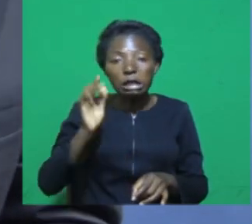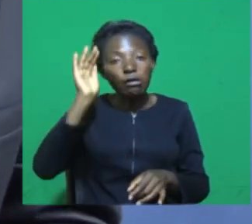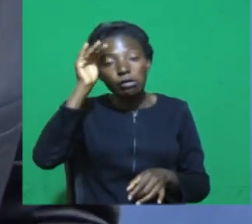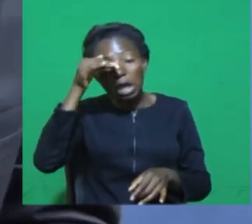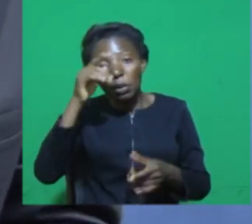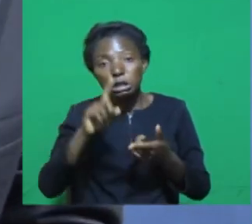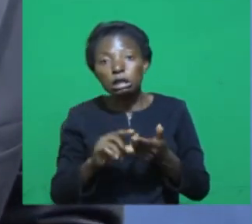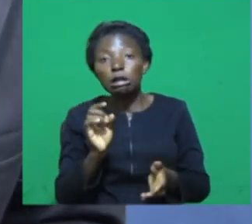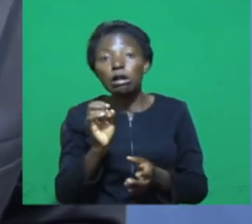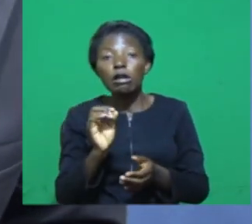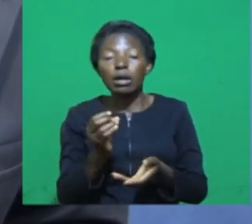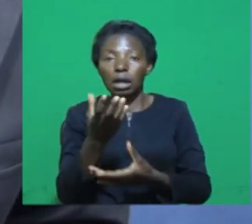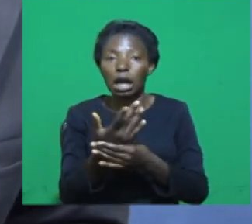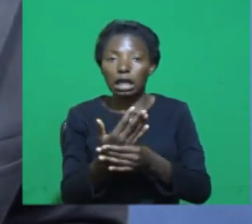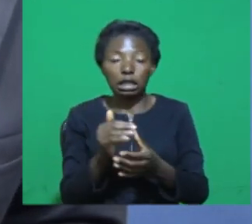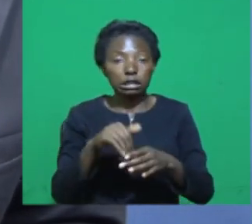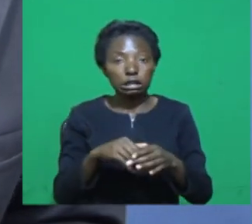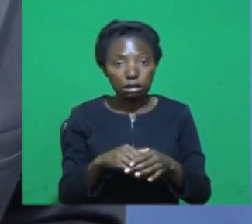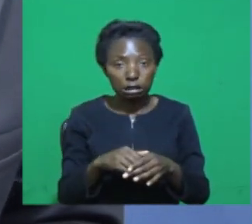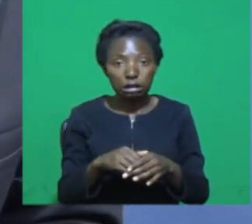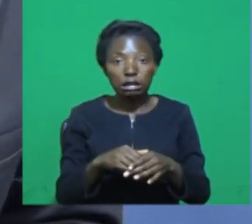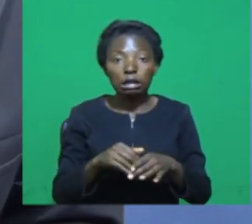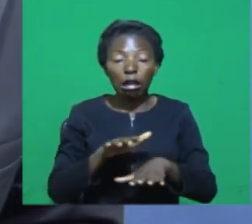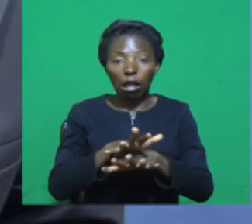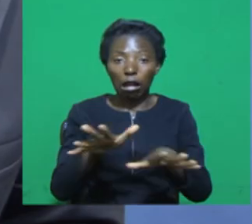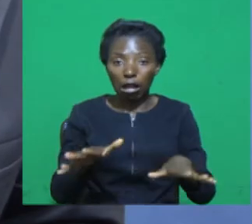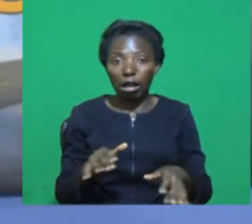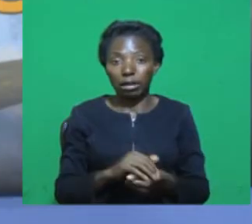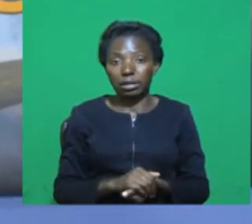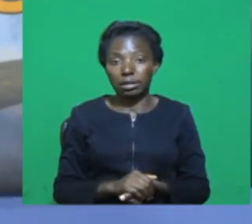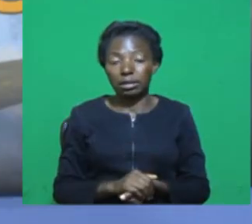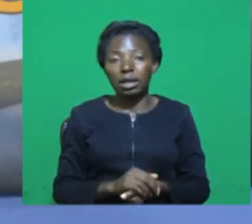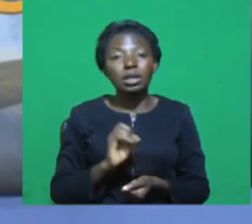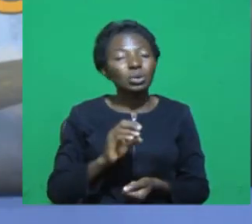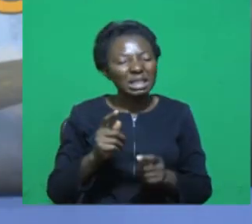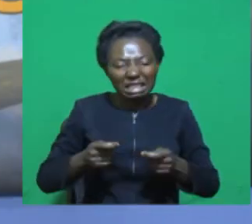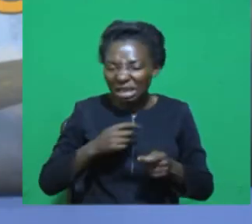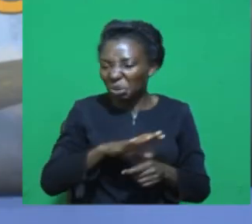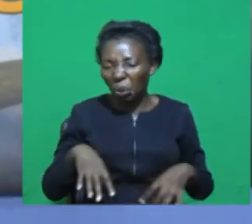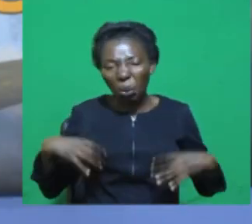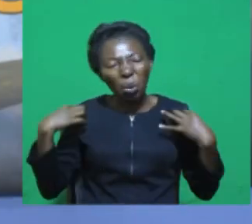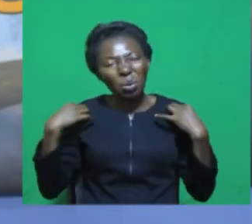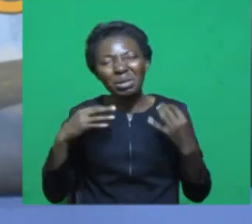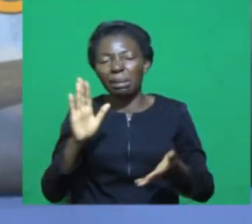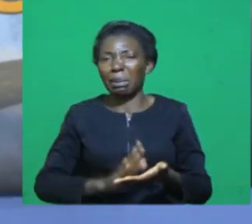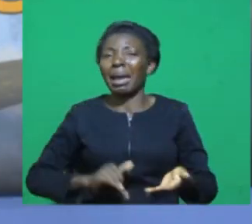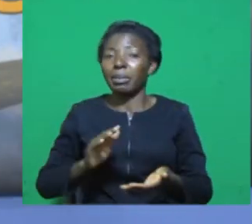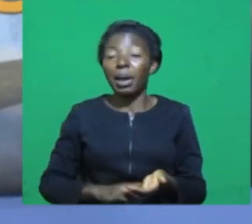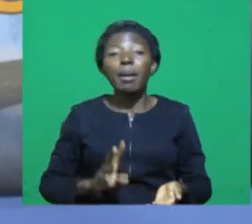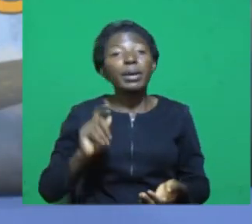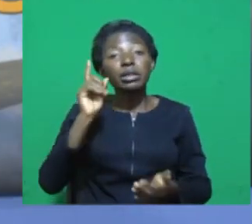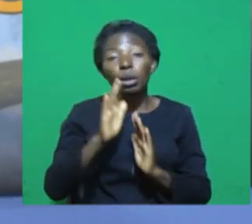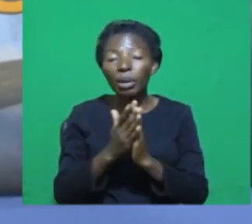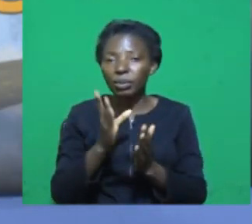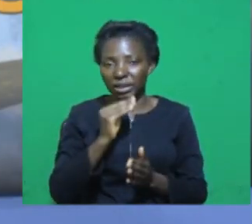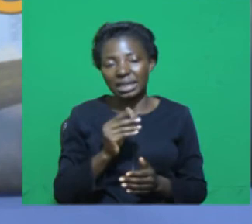beauty iri mumaruva musango. Solomon haana kusverera kusvika ipapo. Akaedza machira ese anobva kupi. But bhaibheri riri kuti